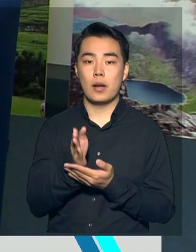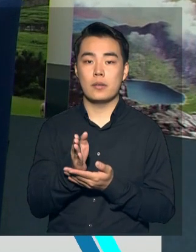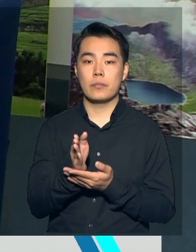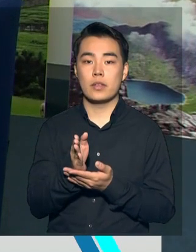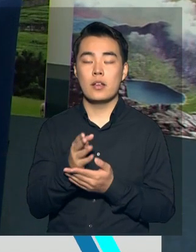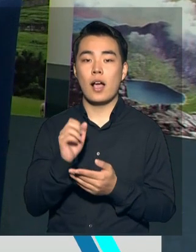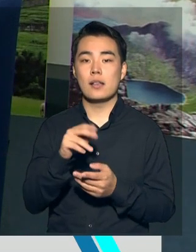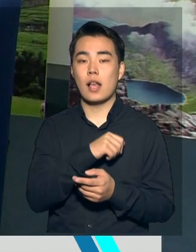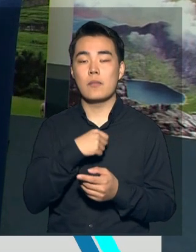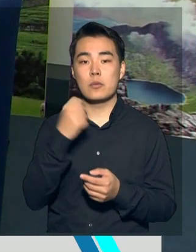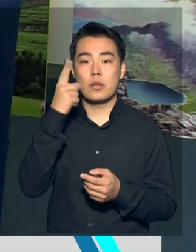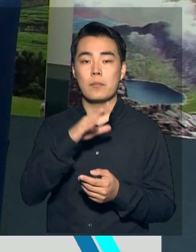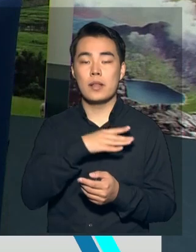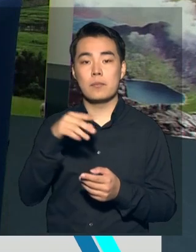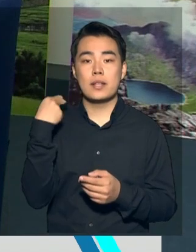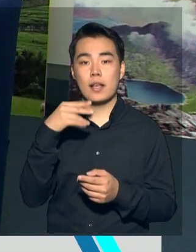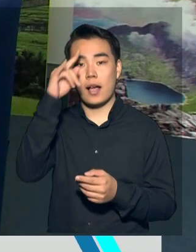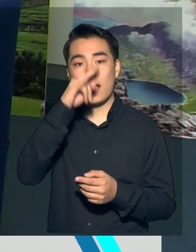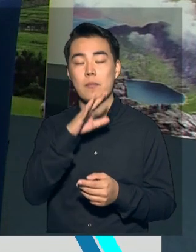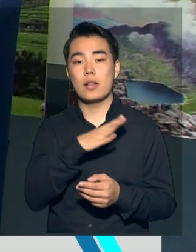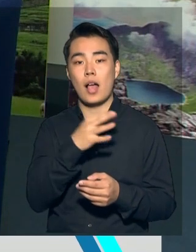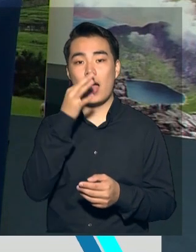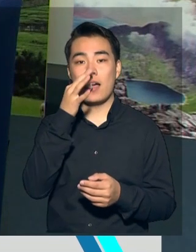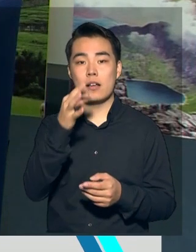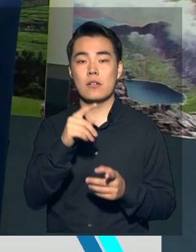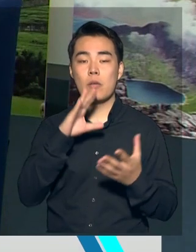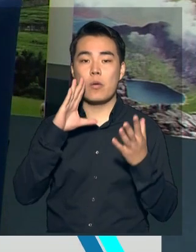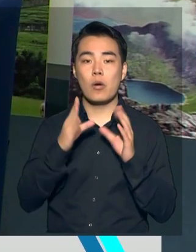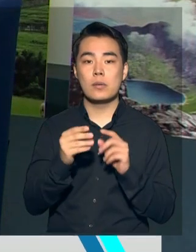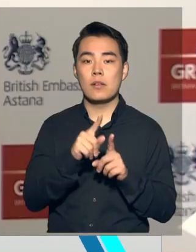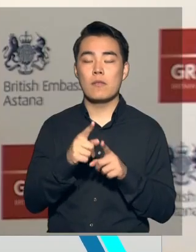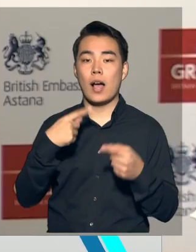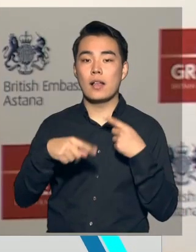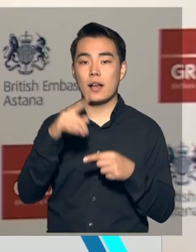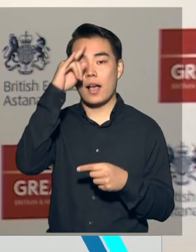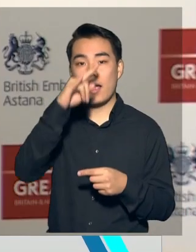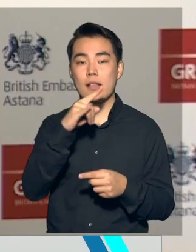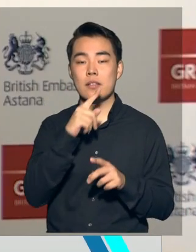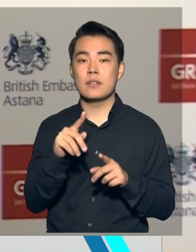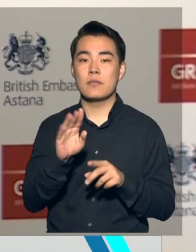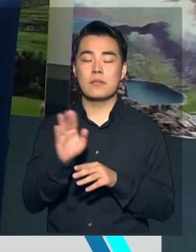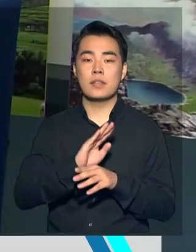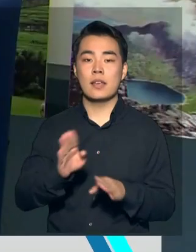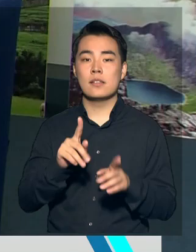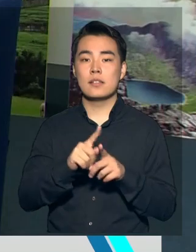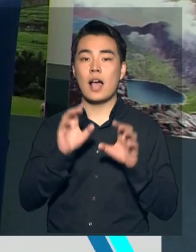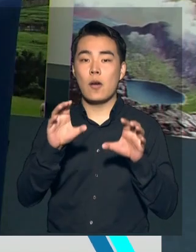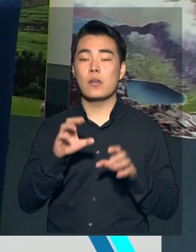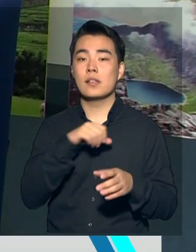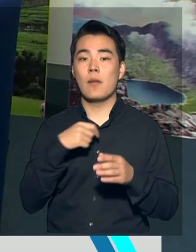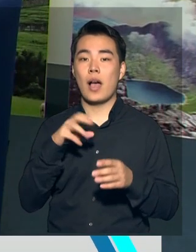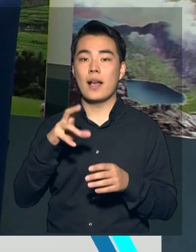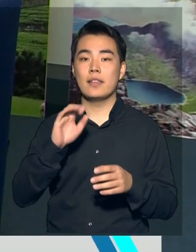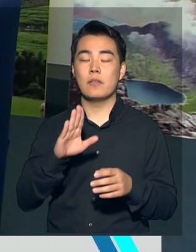насколько Вам известно президент Казахстана объявила масштабной программе по возврату в Казахстан незаконно выведенных активов